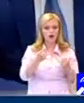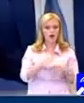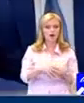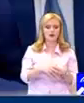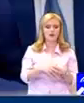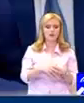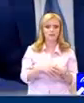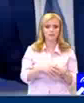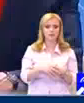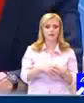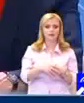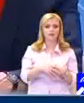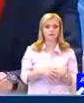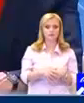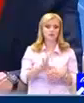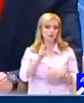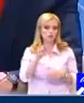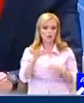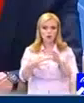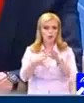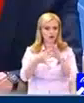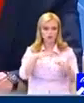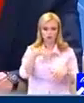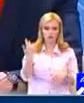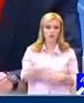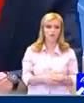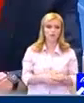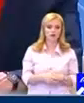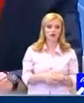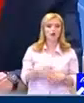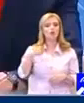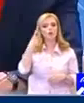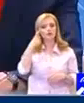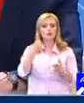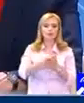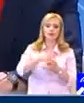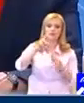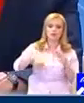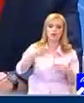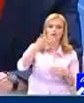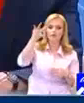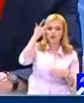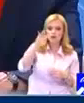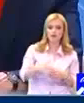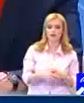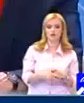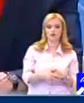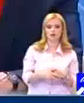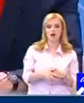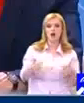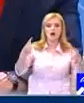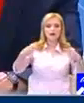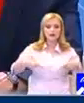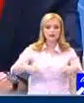autoritățile centrale. Admiteți că pe la sfârșitul verii sau chiar în plină campanie electorală,